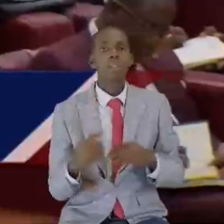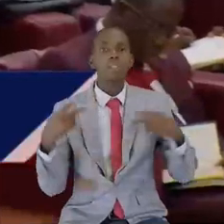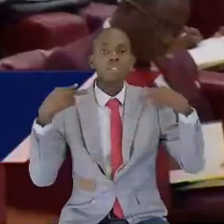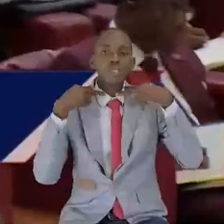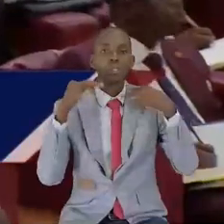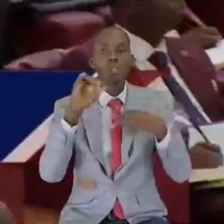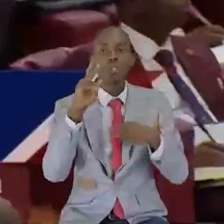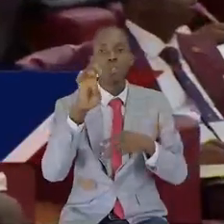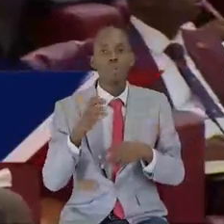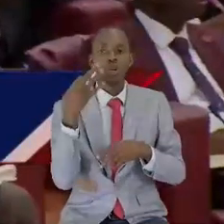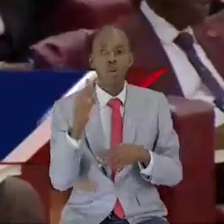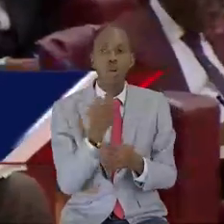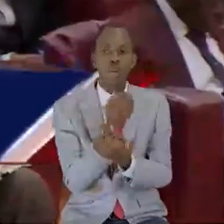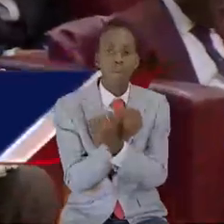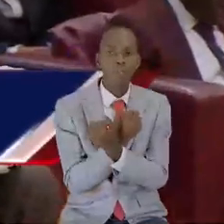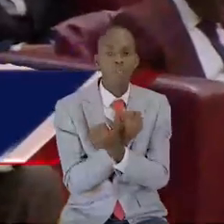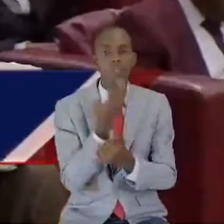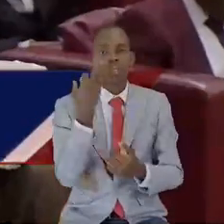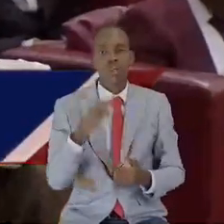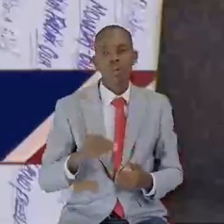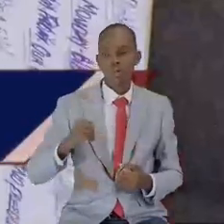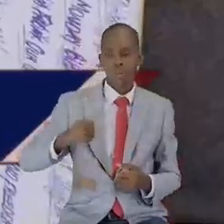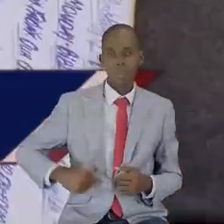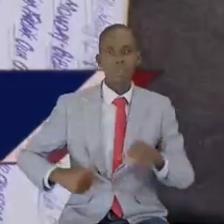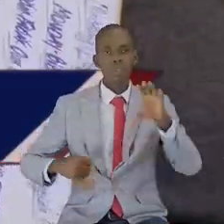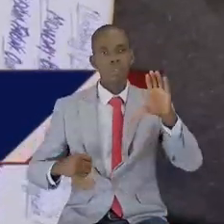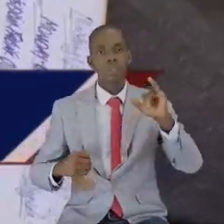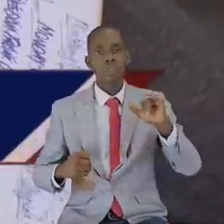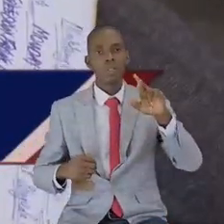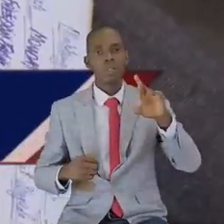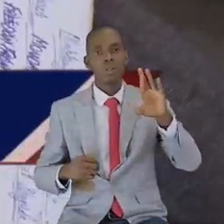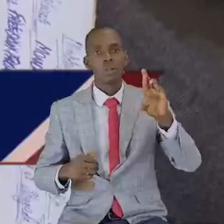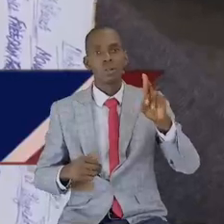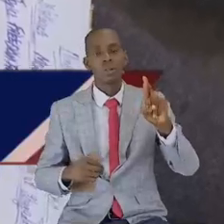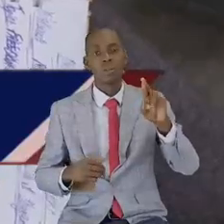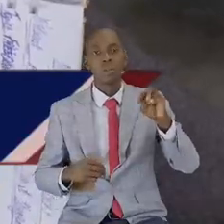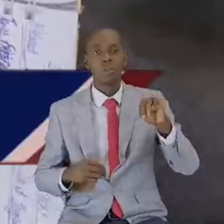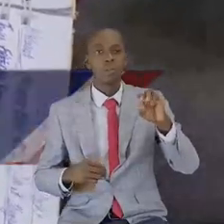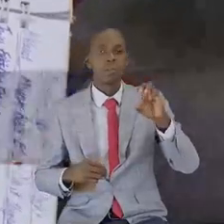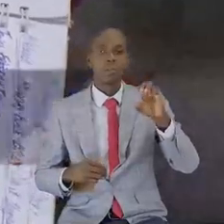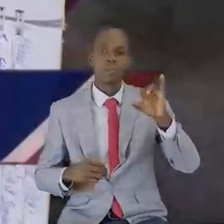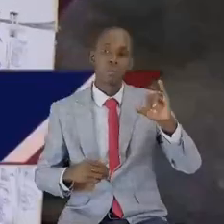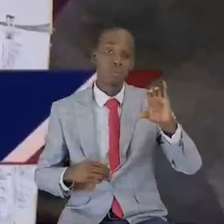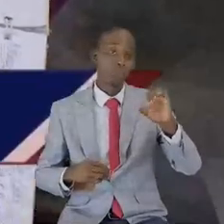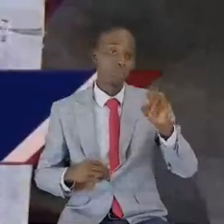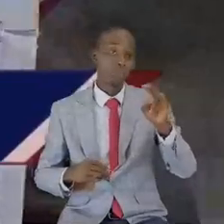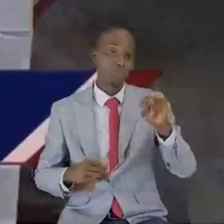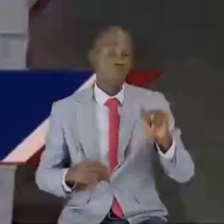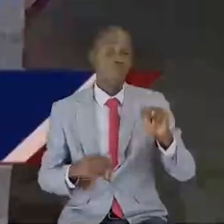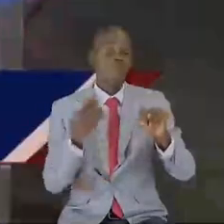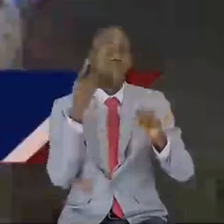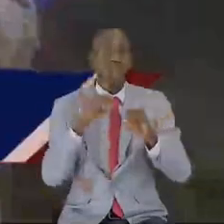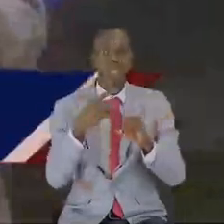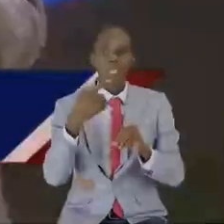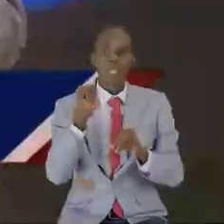la servitude, sous le joug et la servitude de la circoncision. Tomber sous le joug et la servitude